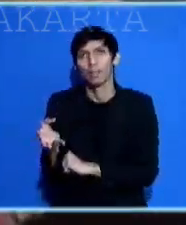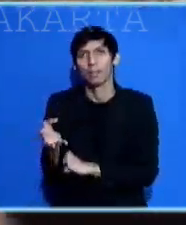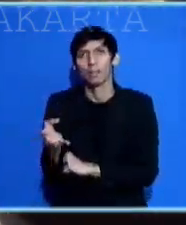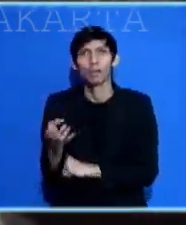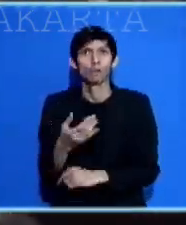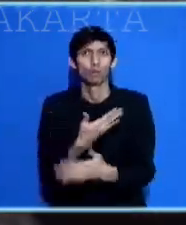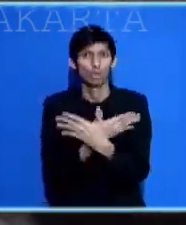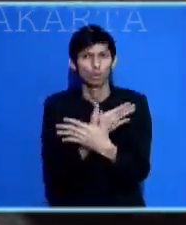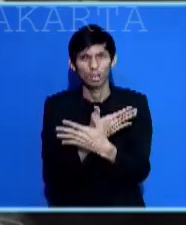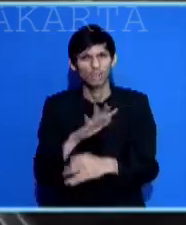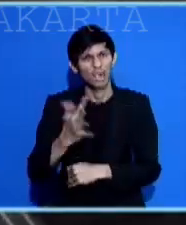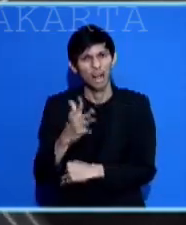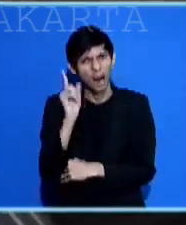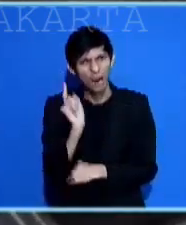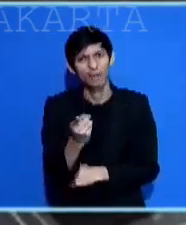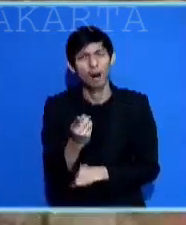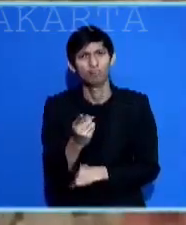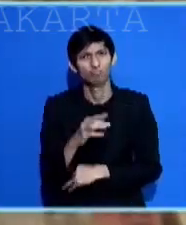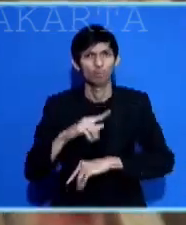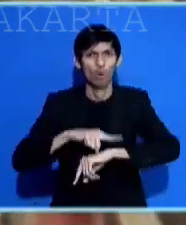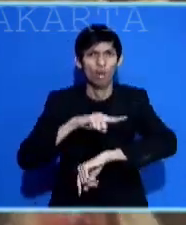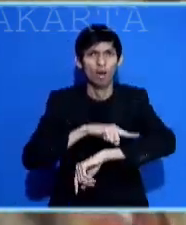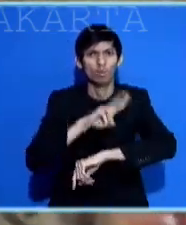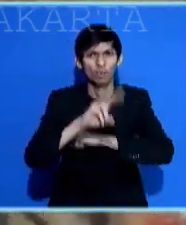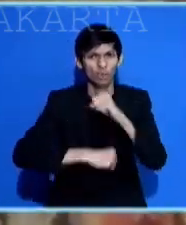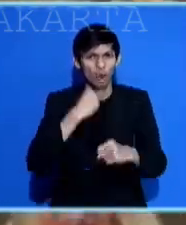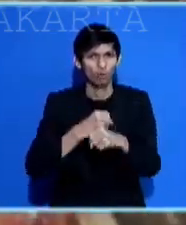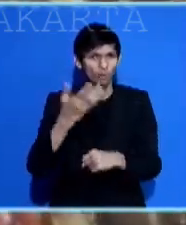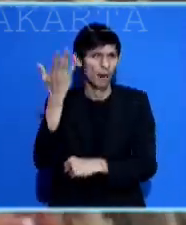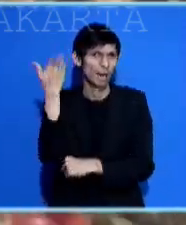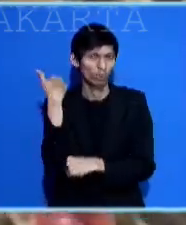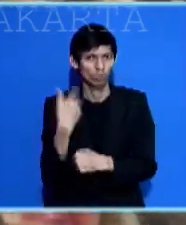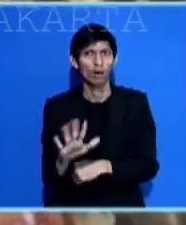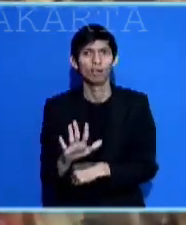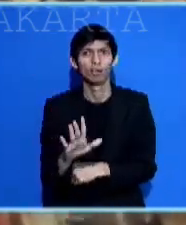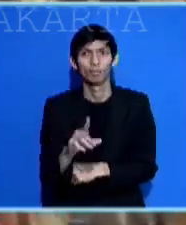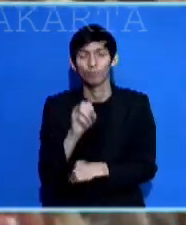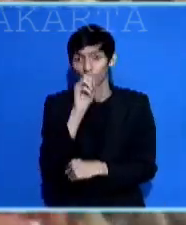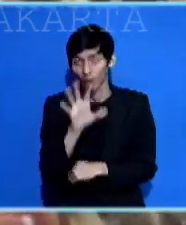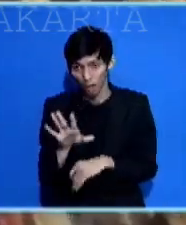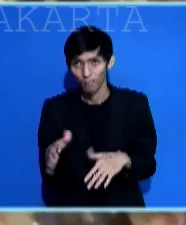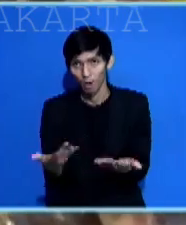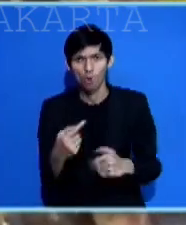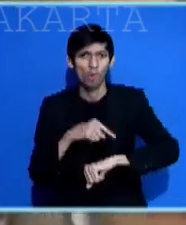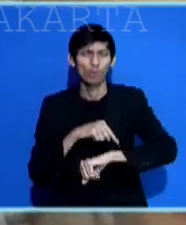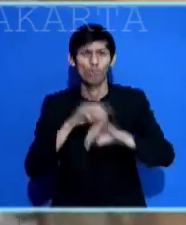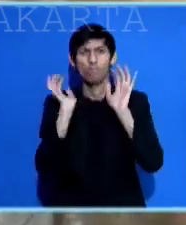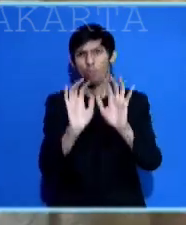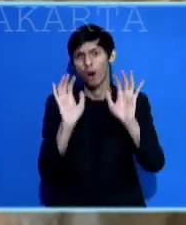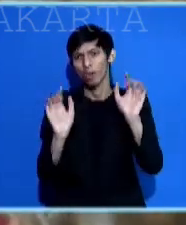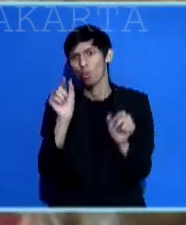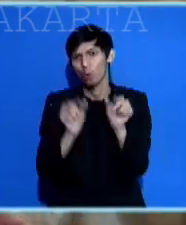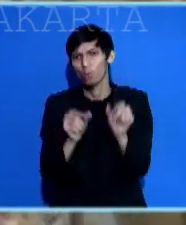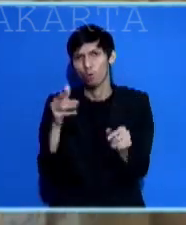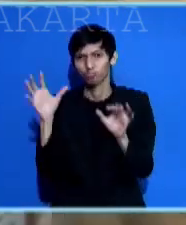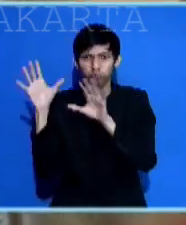sampun kedadosan wiwith taun pungkasan men piambipun ngakeni wekdal t kathah wisatawan ingkangorong walang